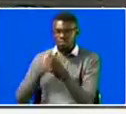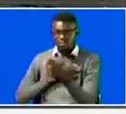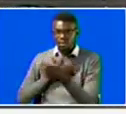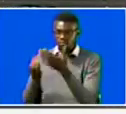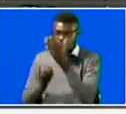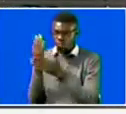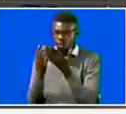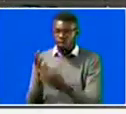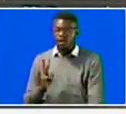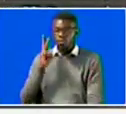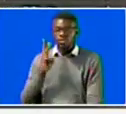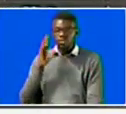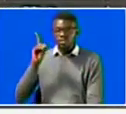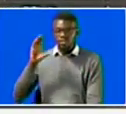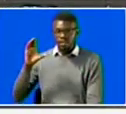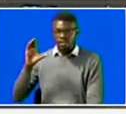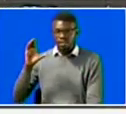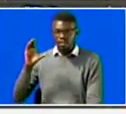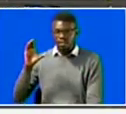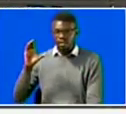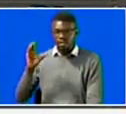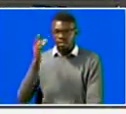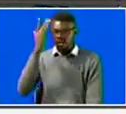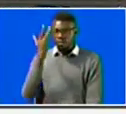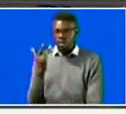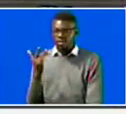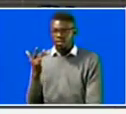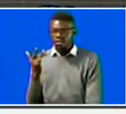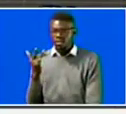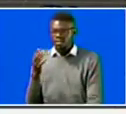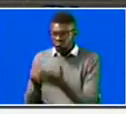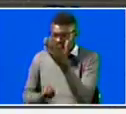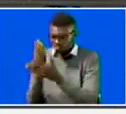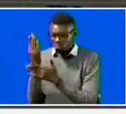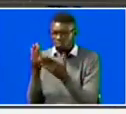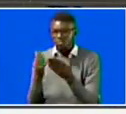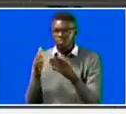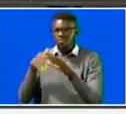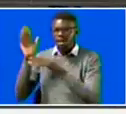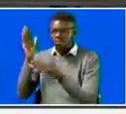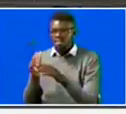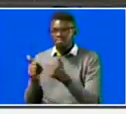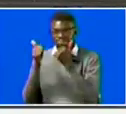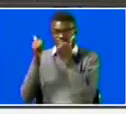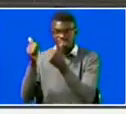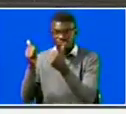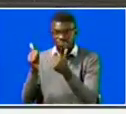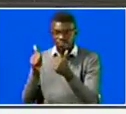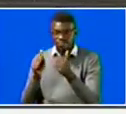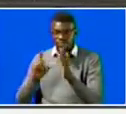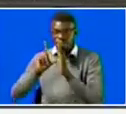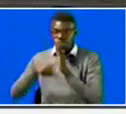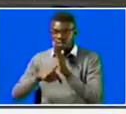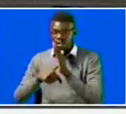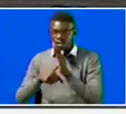DC. But I think it makes sense to set up a label inje. Bimi,